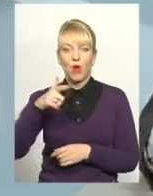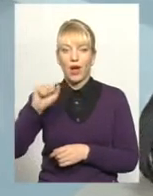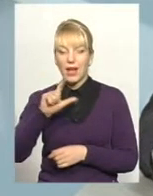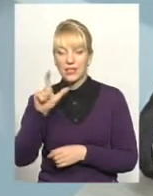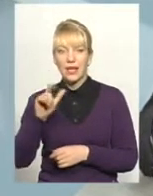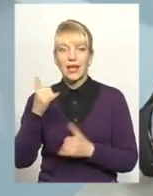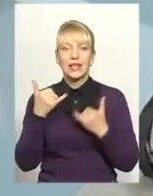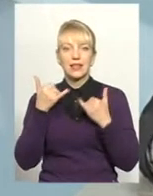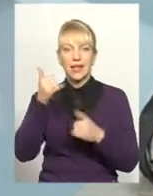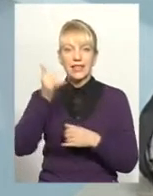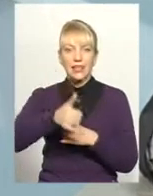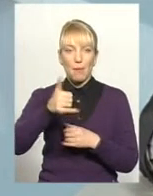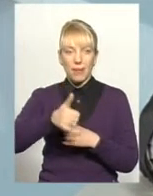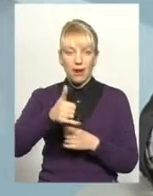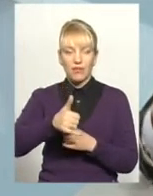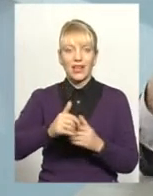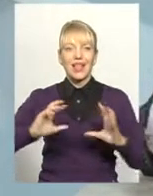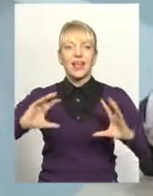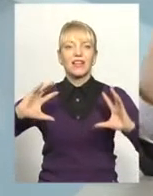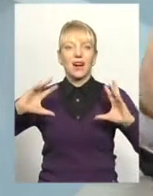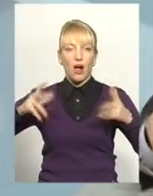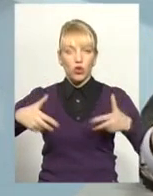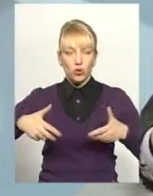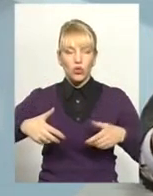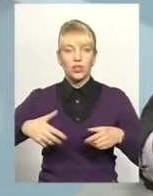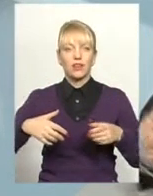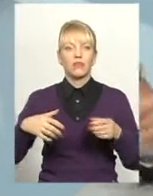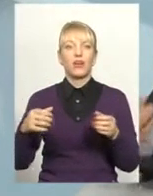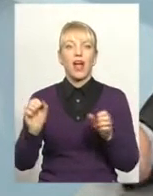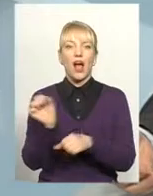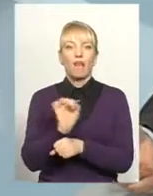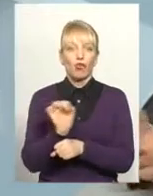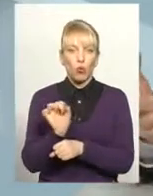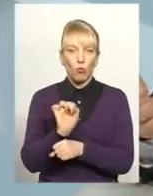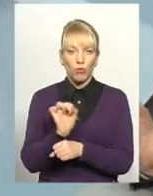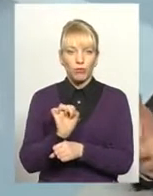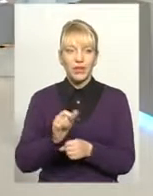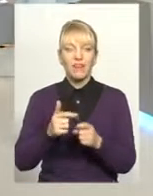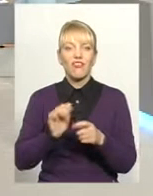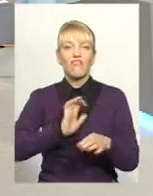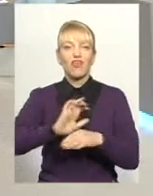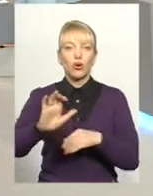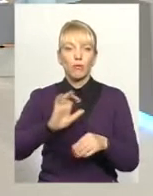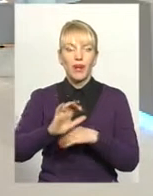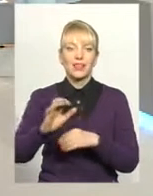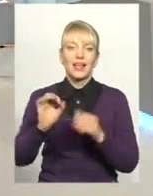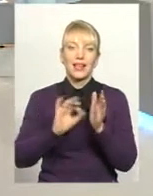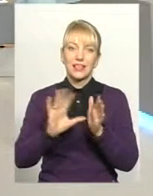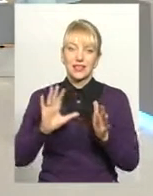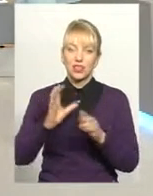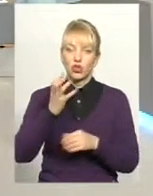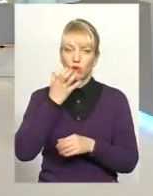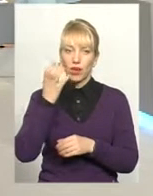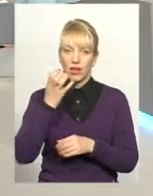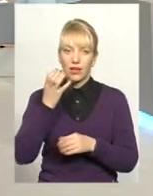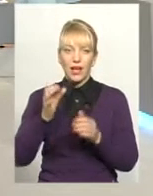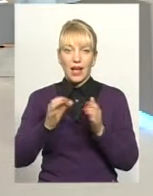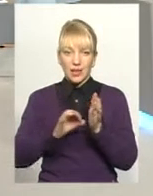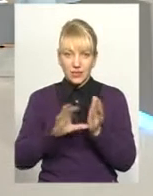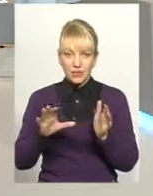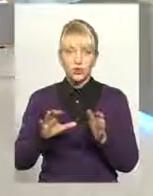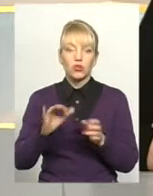тракторів, комбайнів, автомобілів, виробляти електричну енергію, виробляти тепло. Тобто тепло використовувати